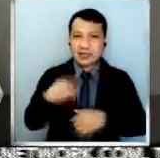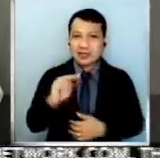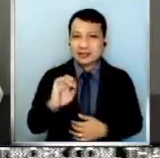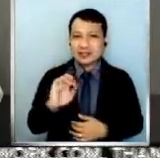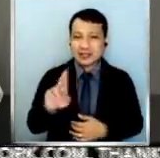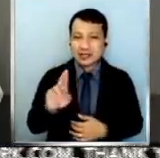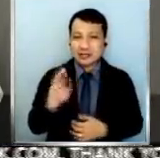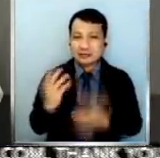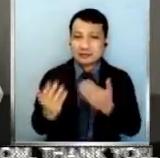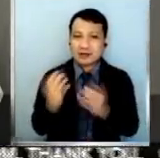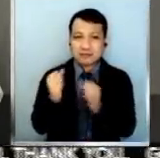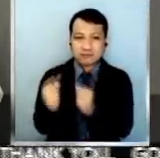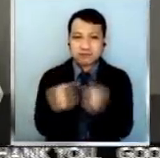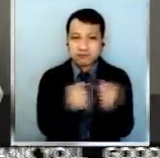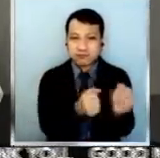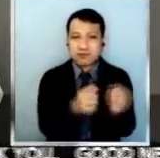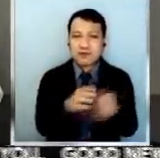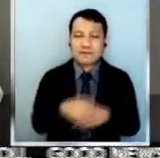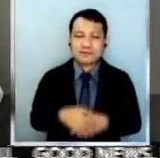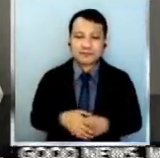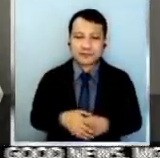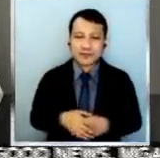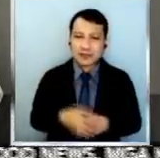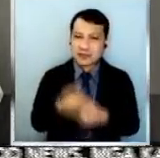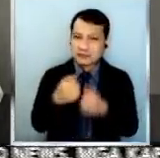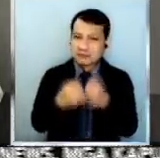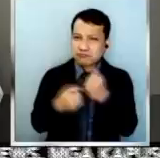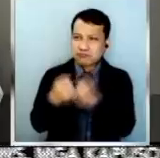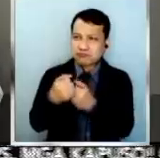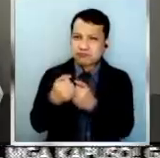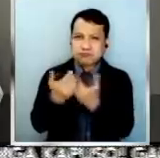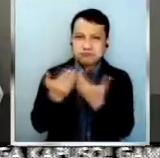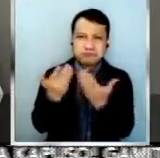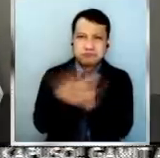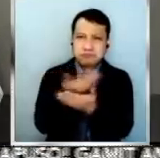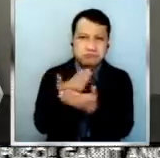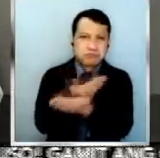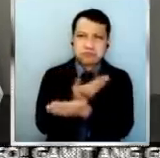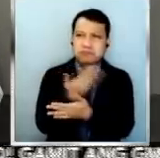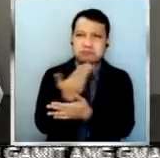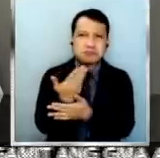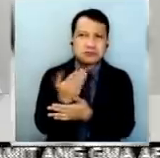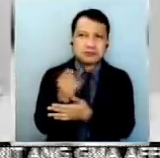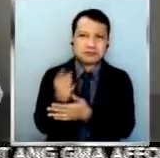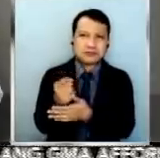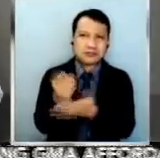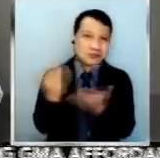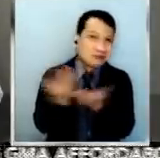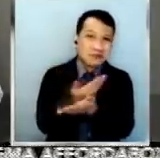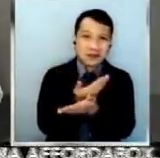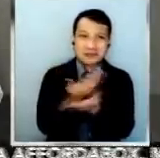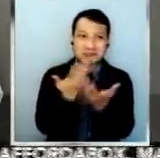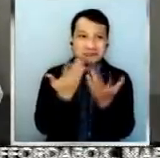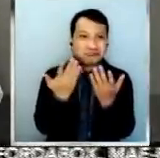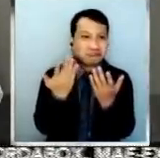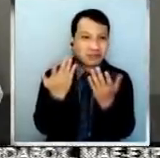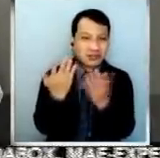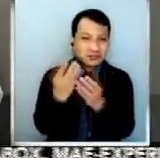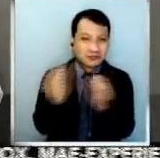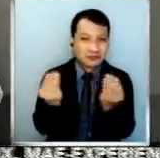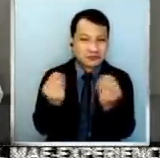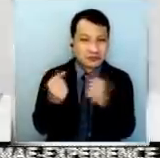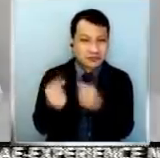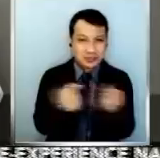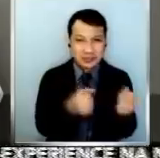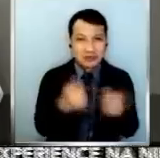strategy, and if it doesn't work, this will backfire for sure. Maybe we can wait when cases